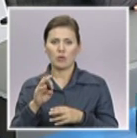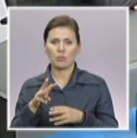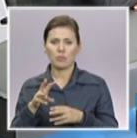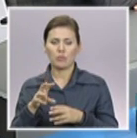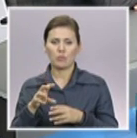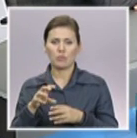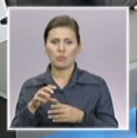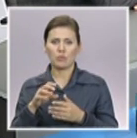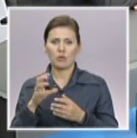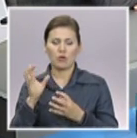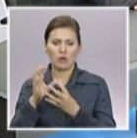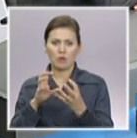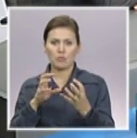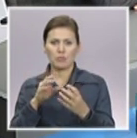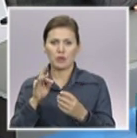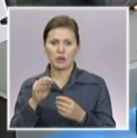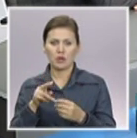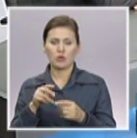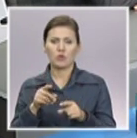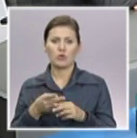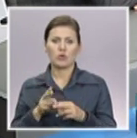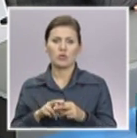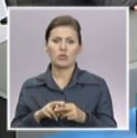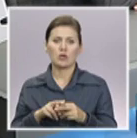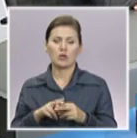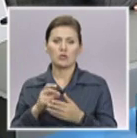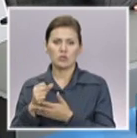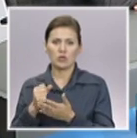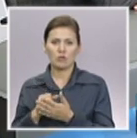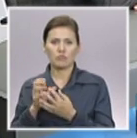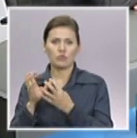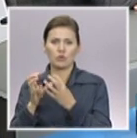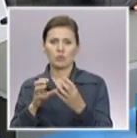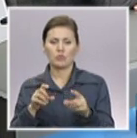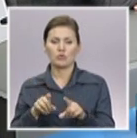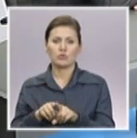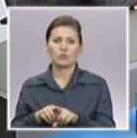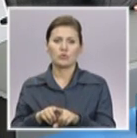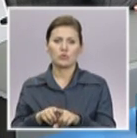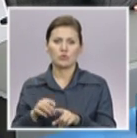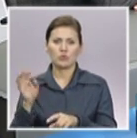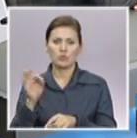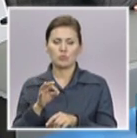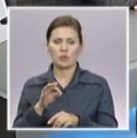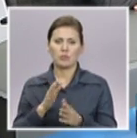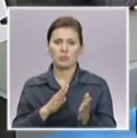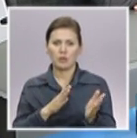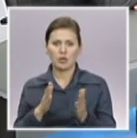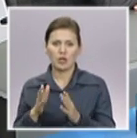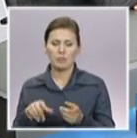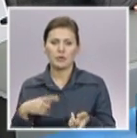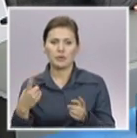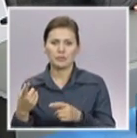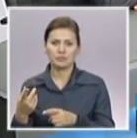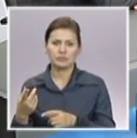автобусными парками. Да, то есть резервные автобусы были в срочном порядке